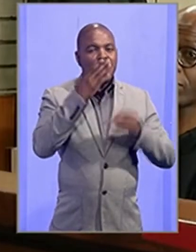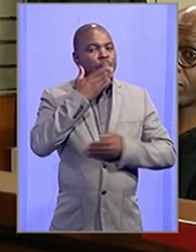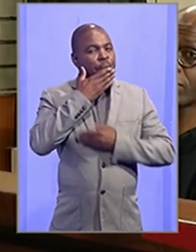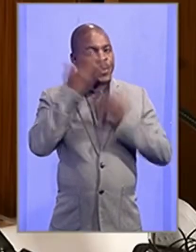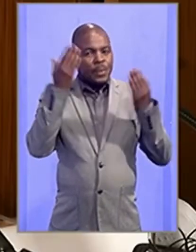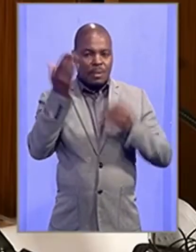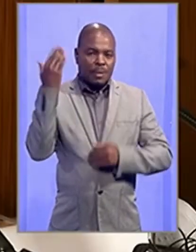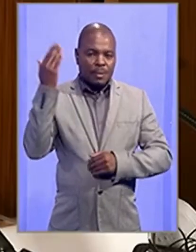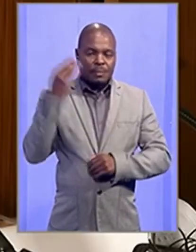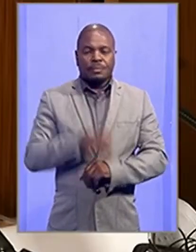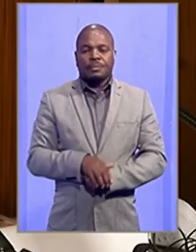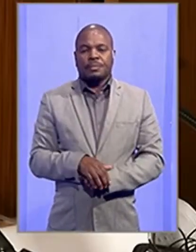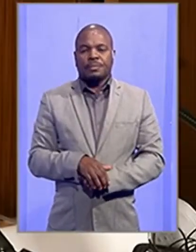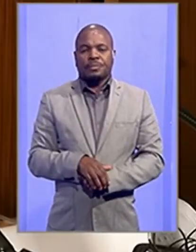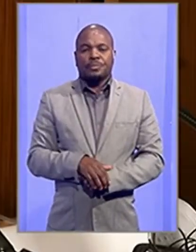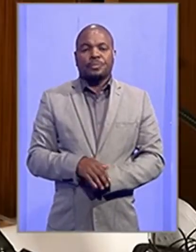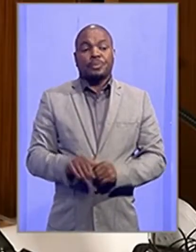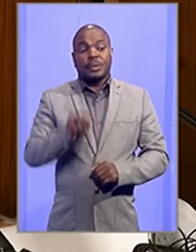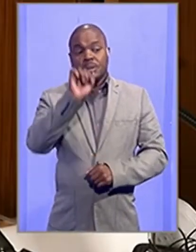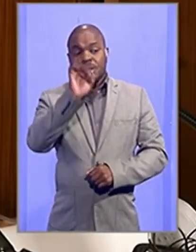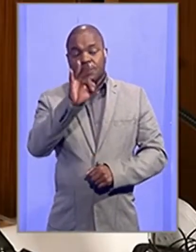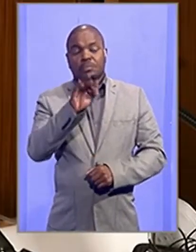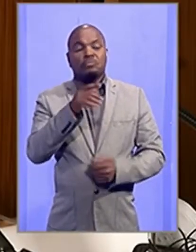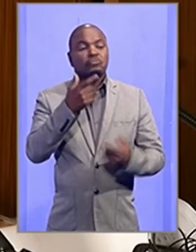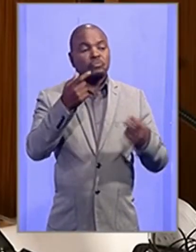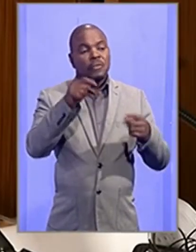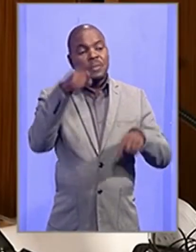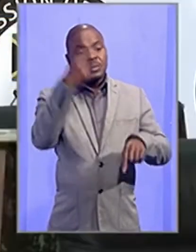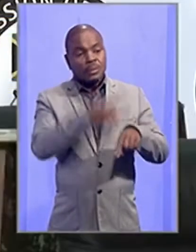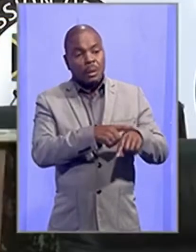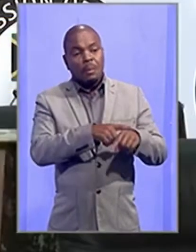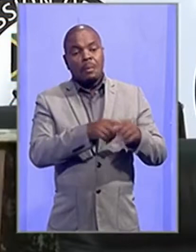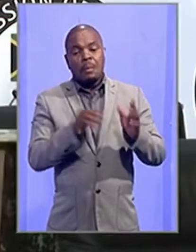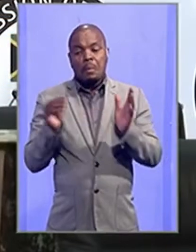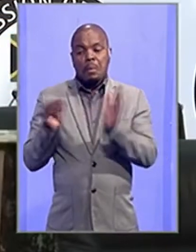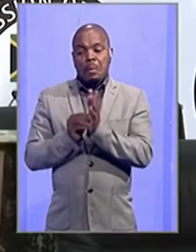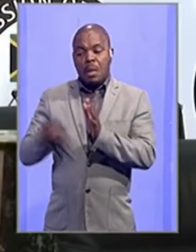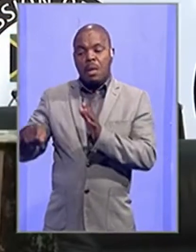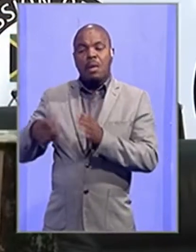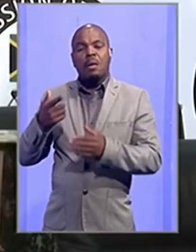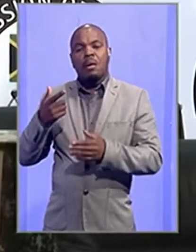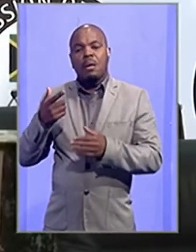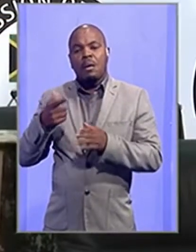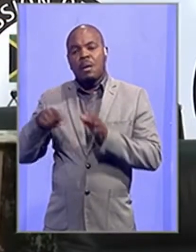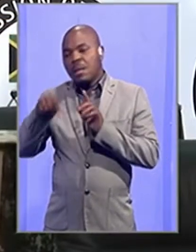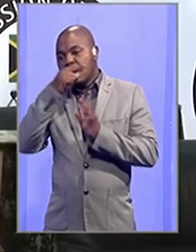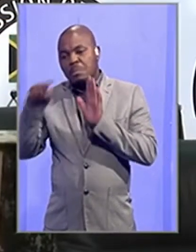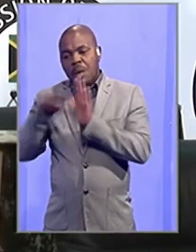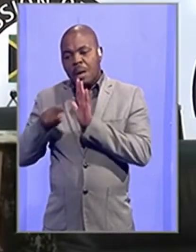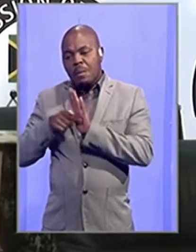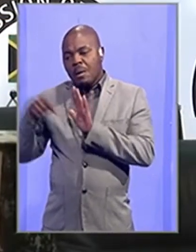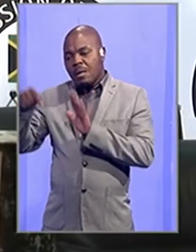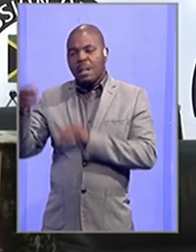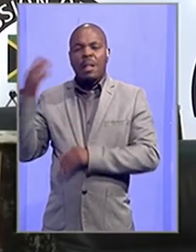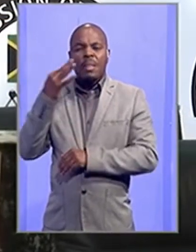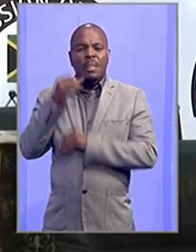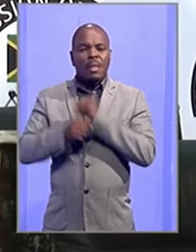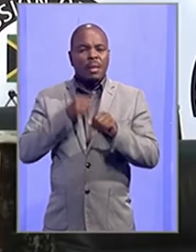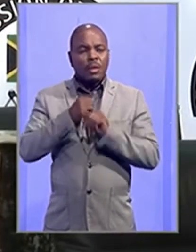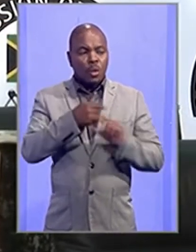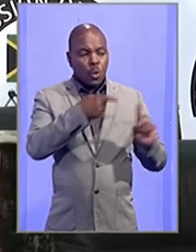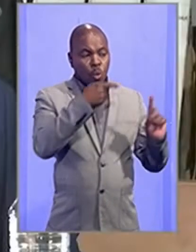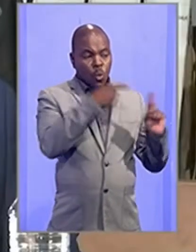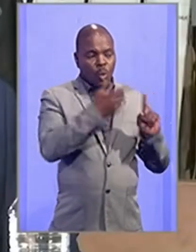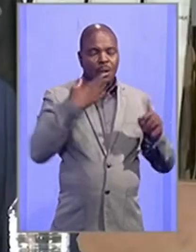ka tshwanelo. Ge ditatofatšo tše di bolelwa la mathomo go khomišene mengwaga e meraro ya go feta, Koko o ile